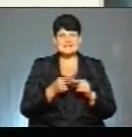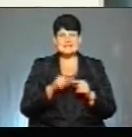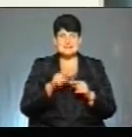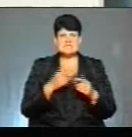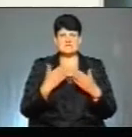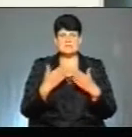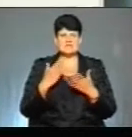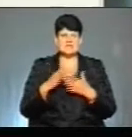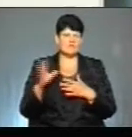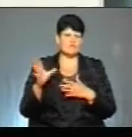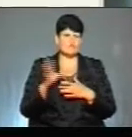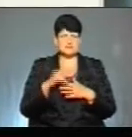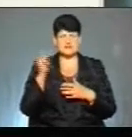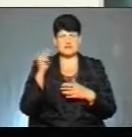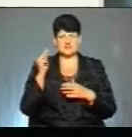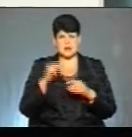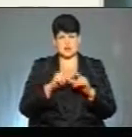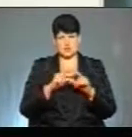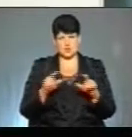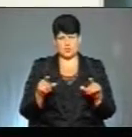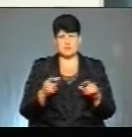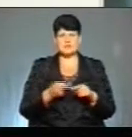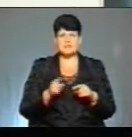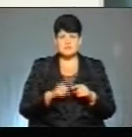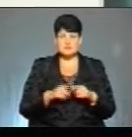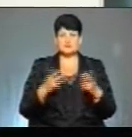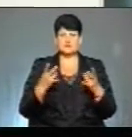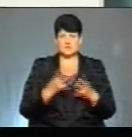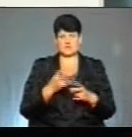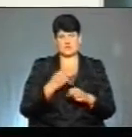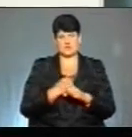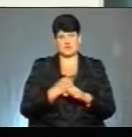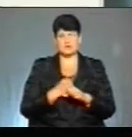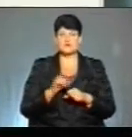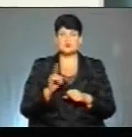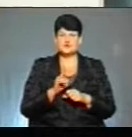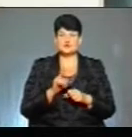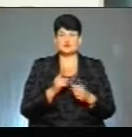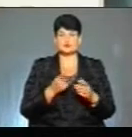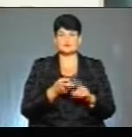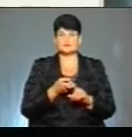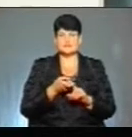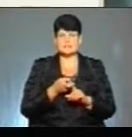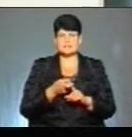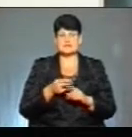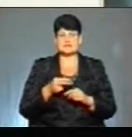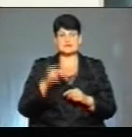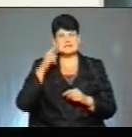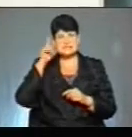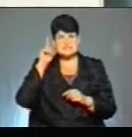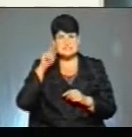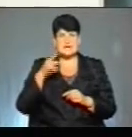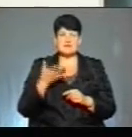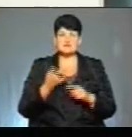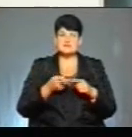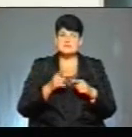співбесіди є у всіх навчальних школах, і це потрібно робити. Що стосується знання дитини, вмінь і навичок,